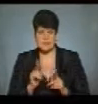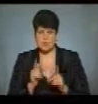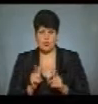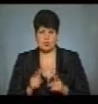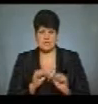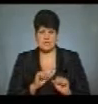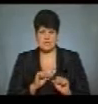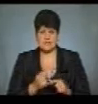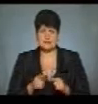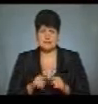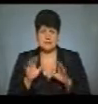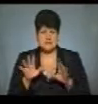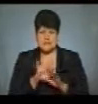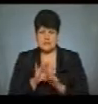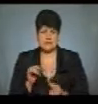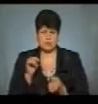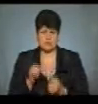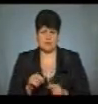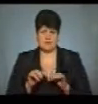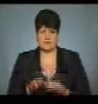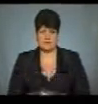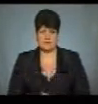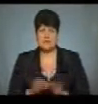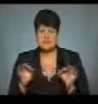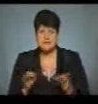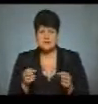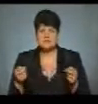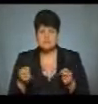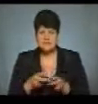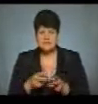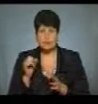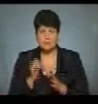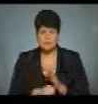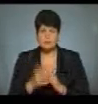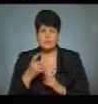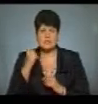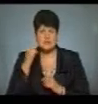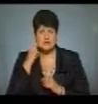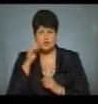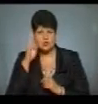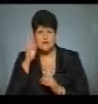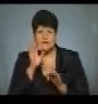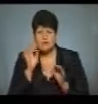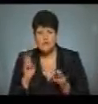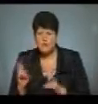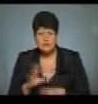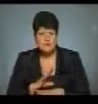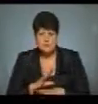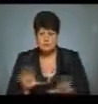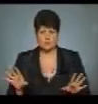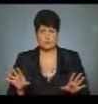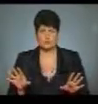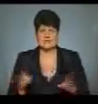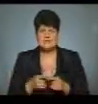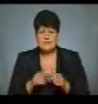підозрюваних, мовляв, ця стаття не відповідає дійсності. Ніякого умислу на вбивство 5-річного хлопчика в жодної особи не було.